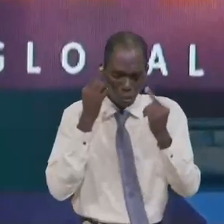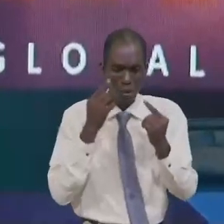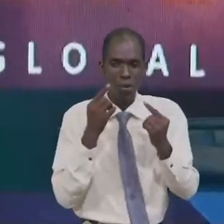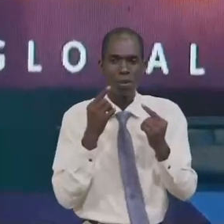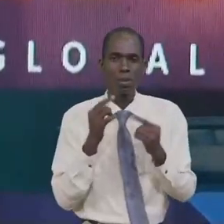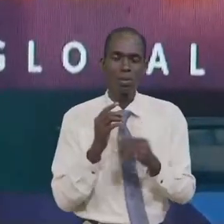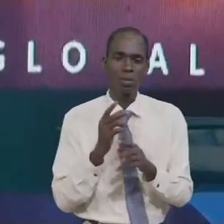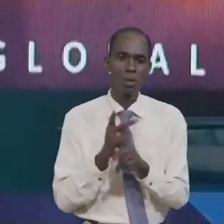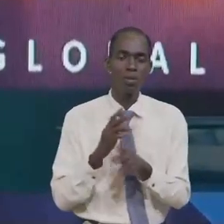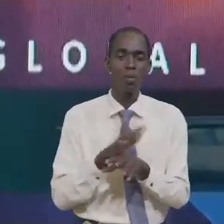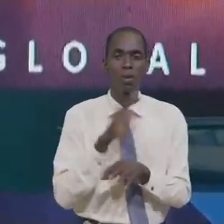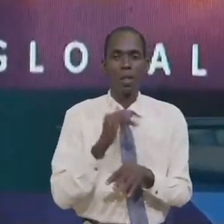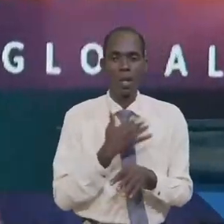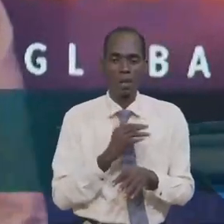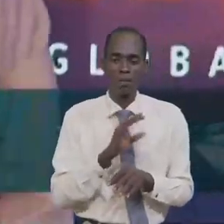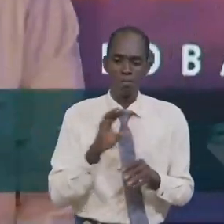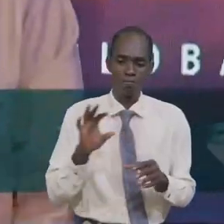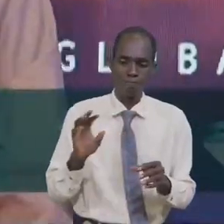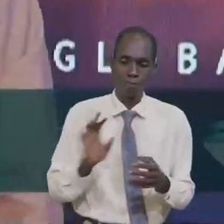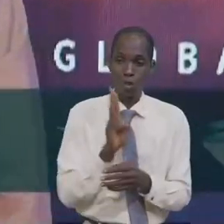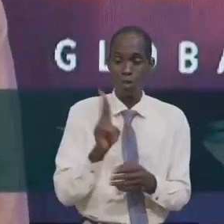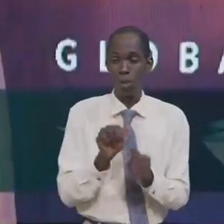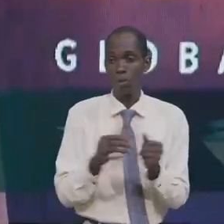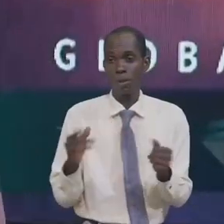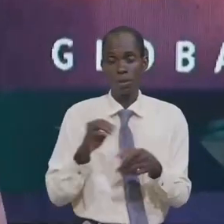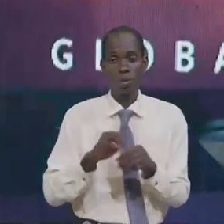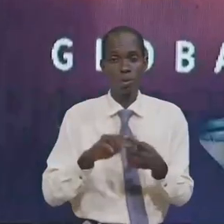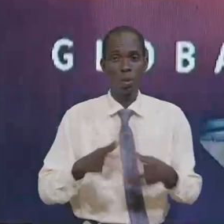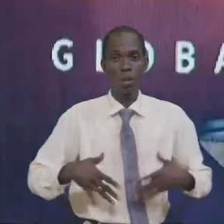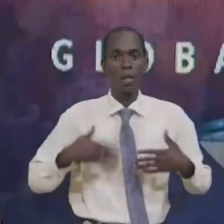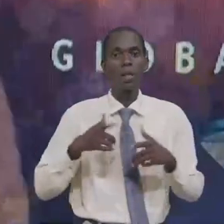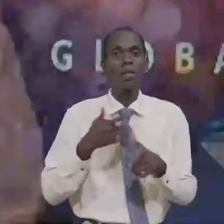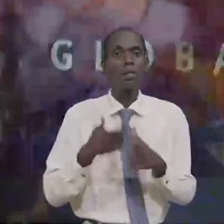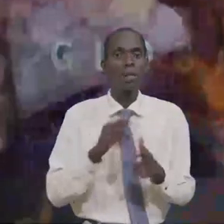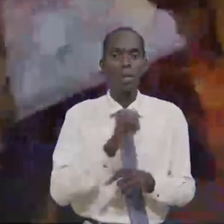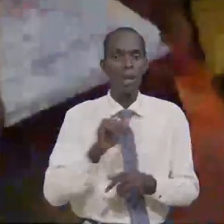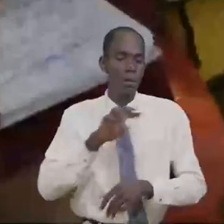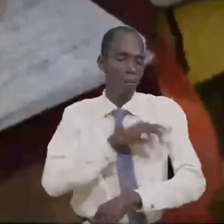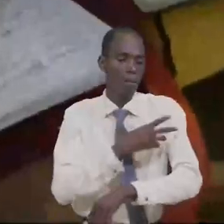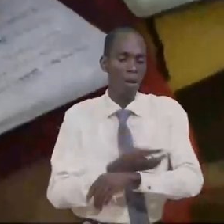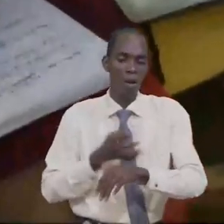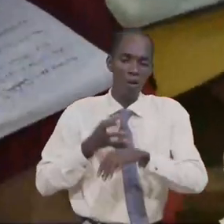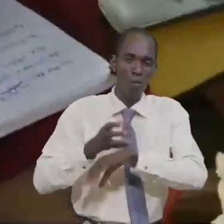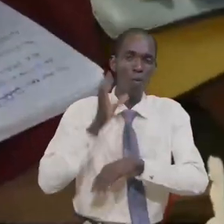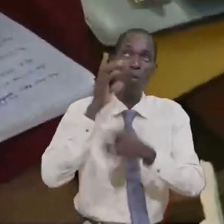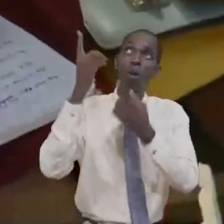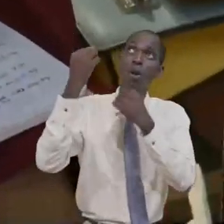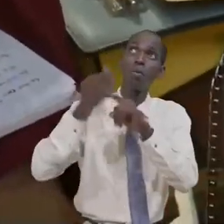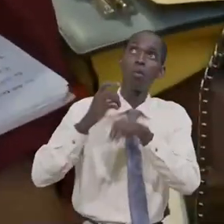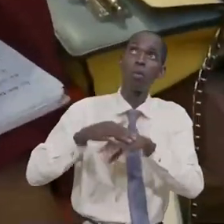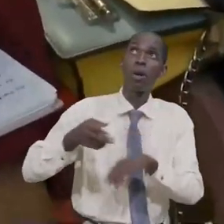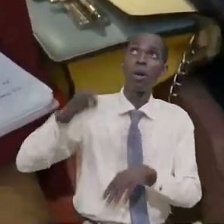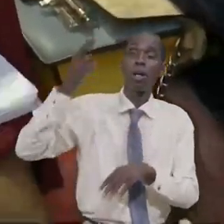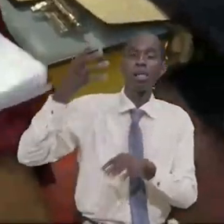appliquant toute chose à toi une grande force viendra d'en haut et te sortira de là où tu es